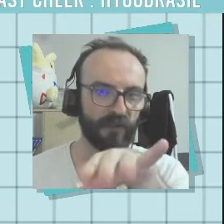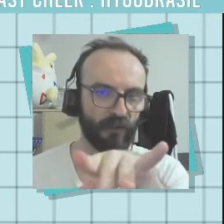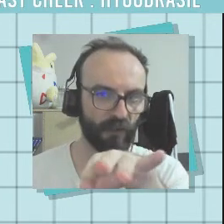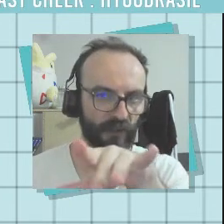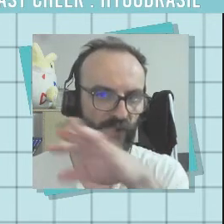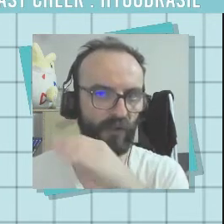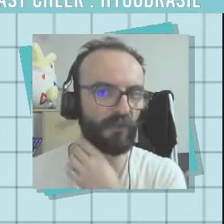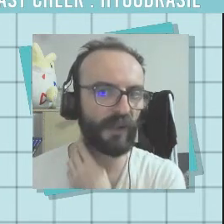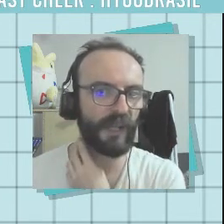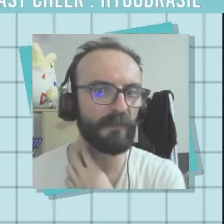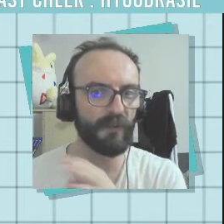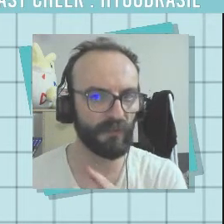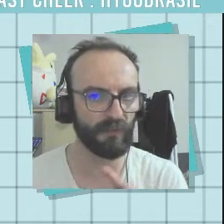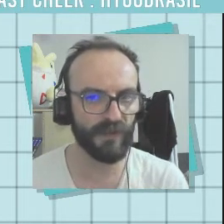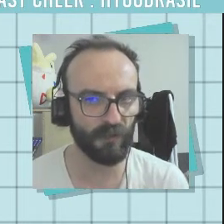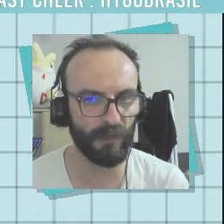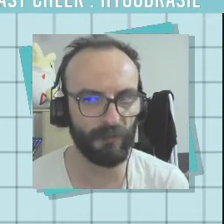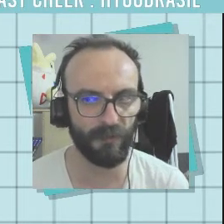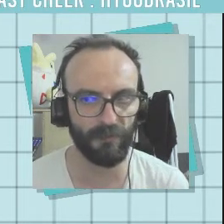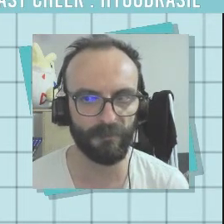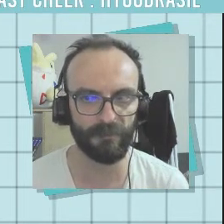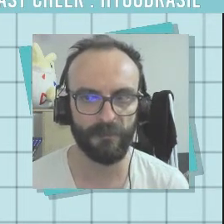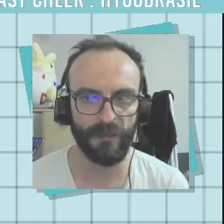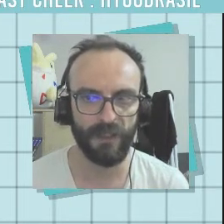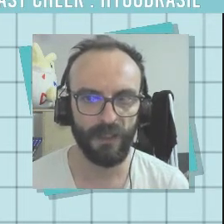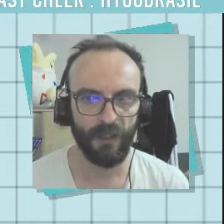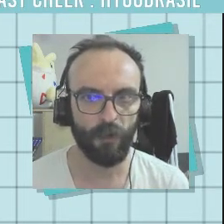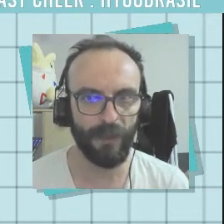le fait sur le décor que vous voyez un peu au fond, c'est le même